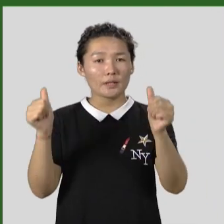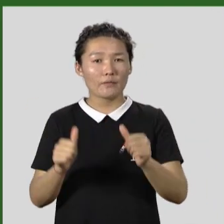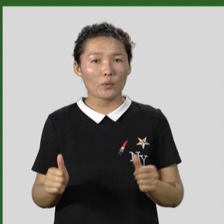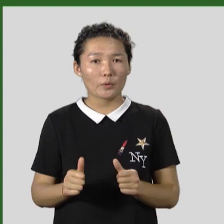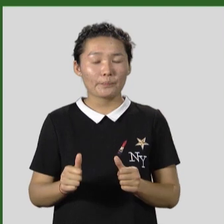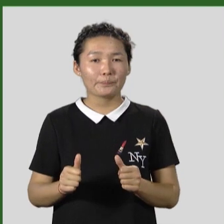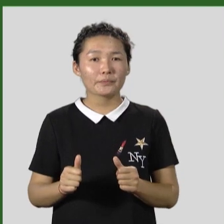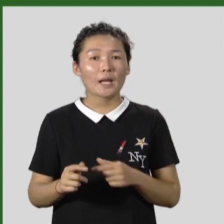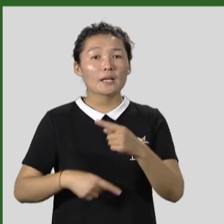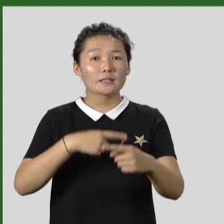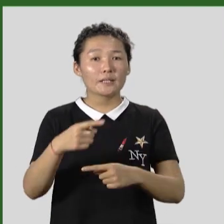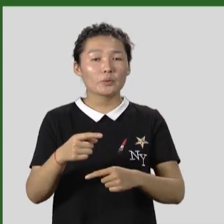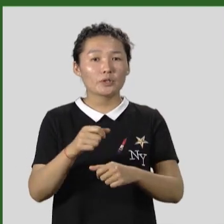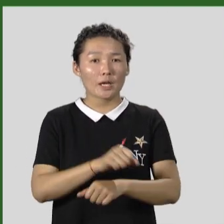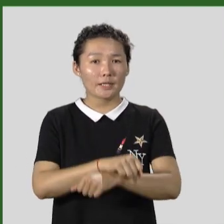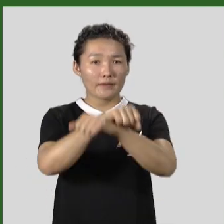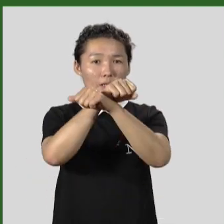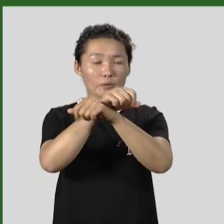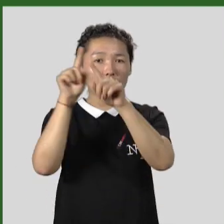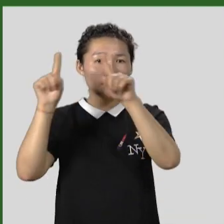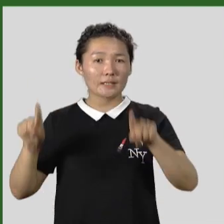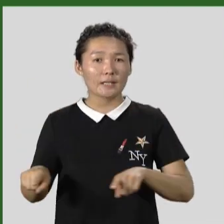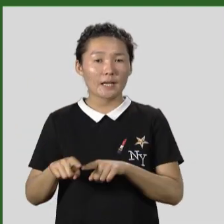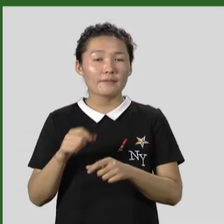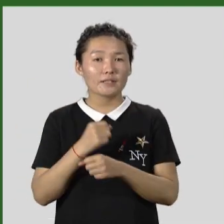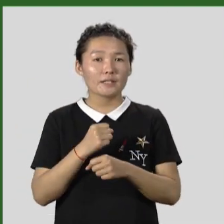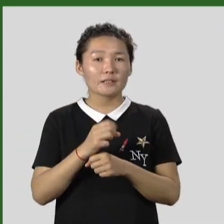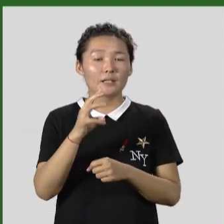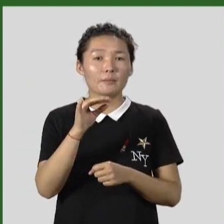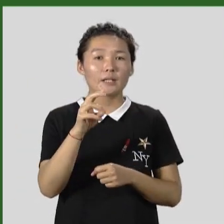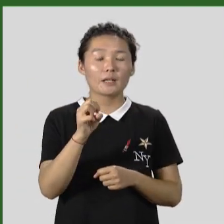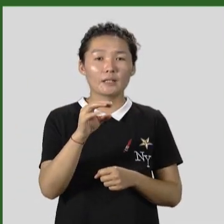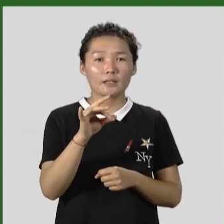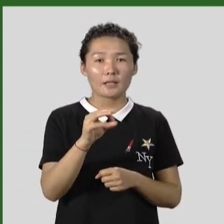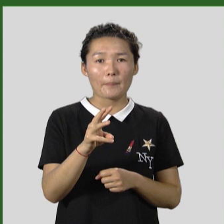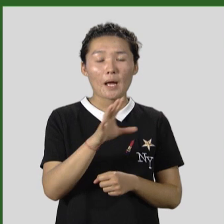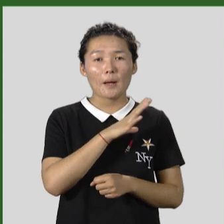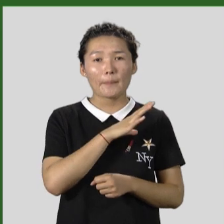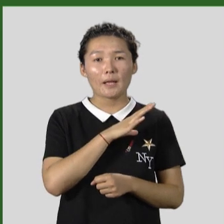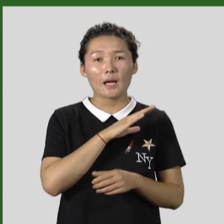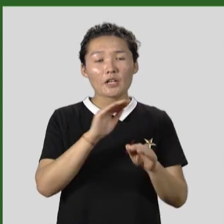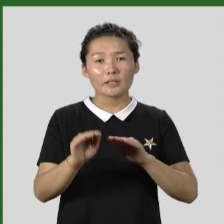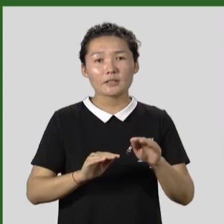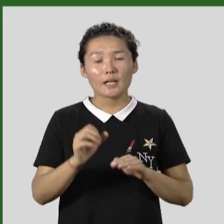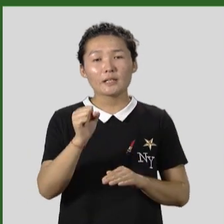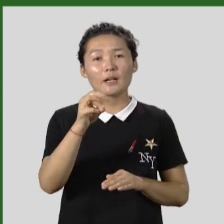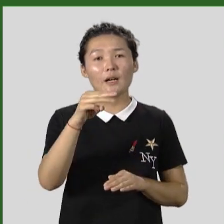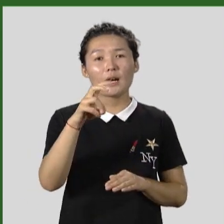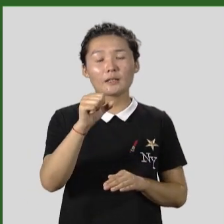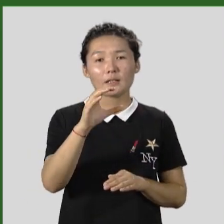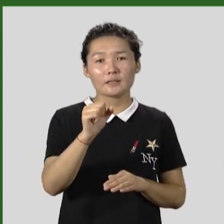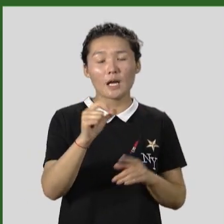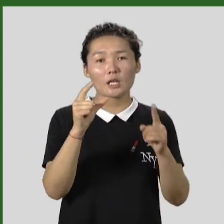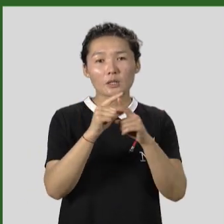Следующая революция в картографии, сделанная Герардом Меркатором, было создание атласа.